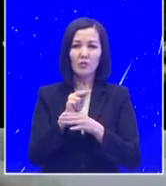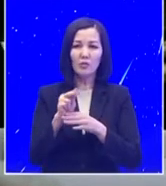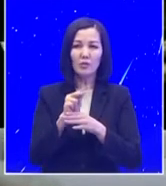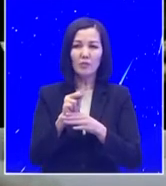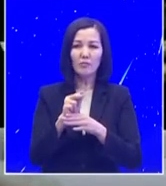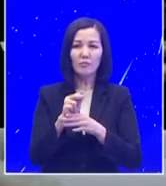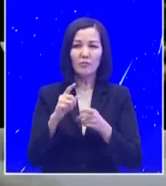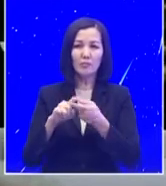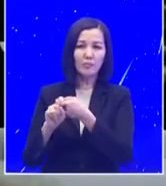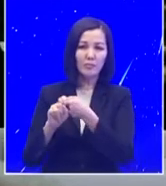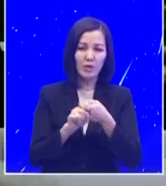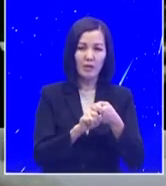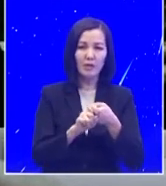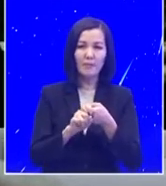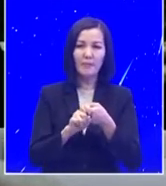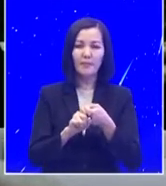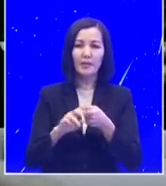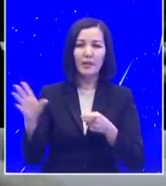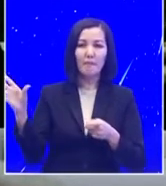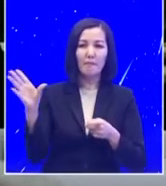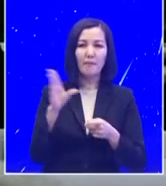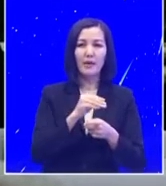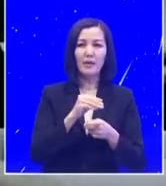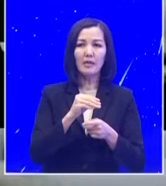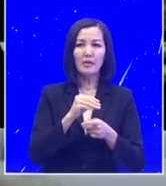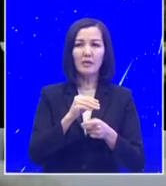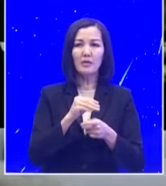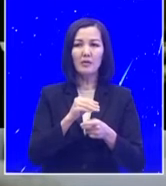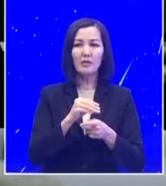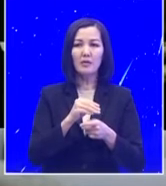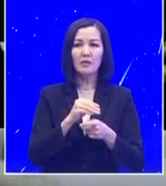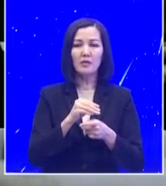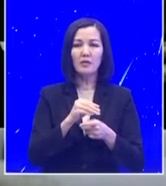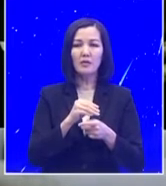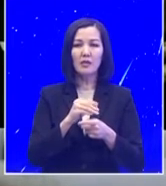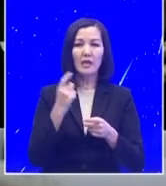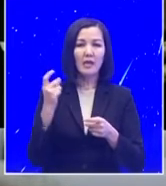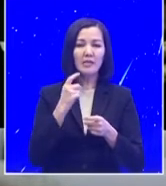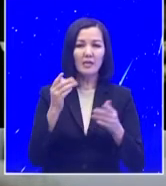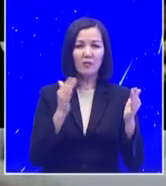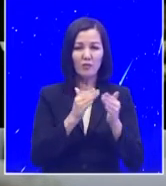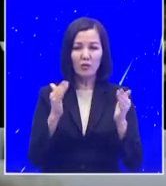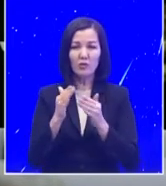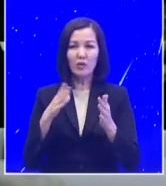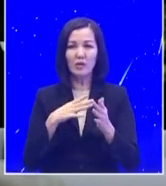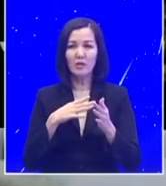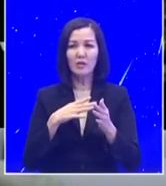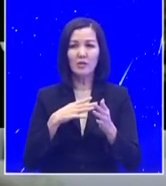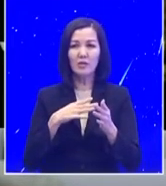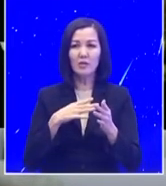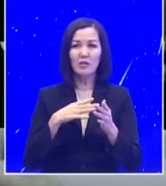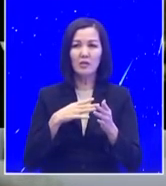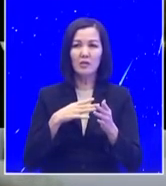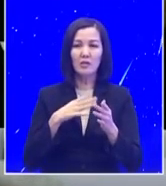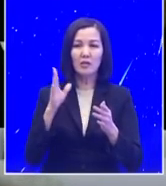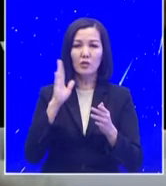жалғап, қазір бүткіл өзінде дүниенің бәрі сақтап кетті ғой шаруашылықтардың бәрі. Біз жер суғармаймыз, қараға суғарамыз, арық